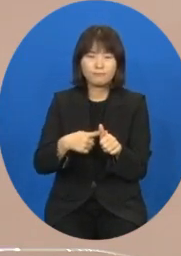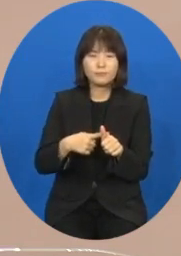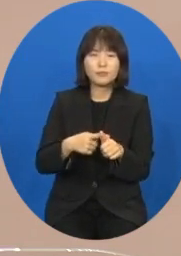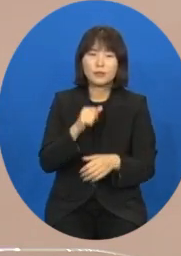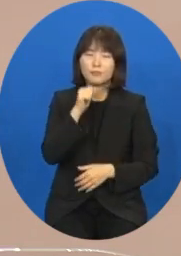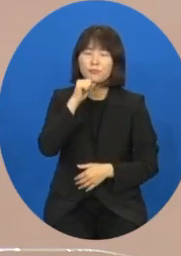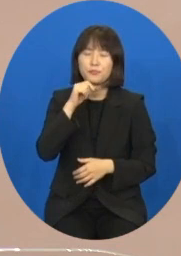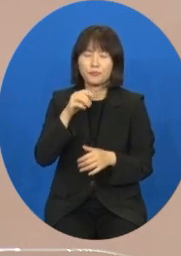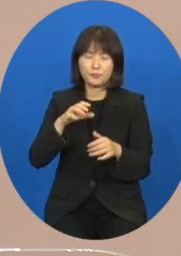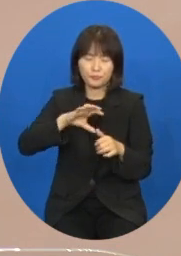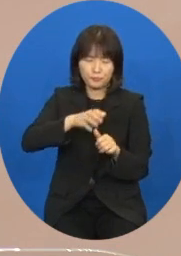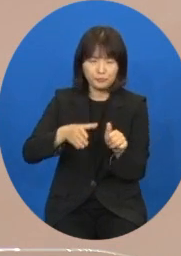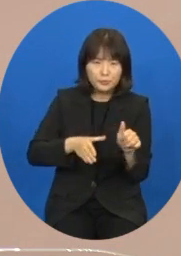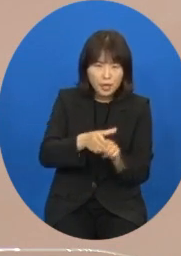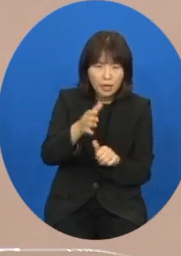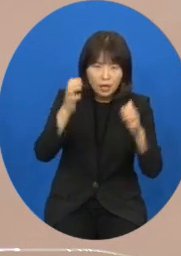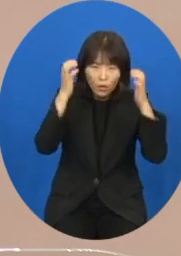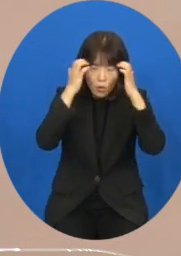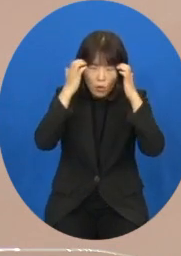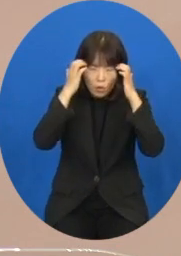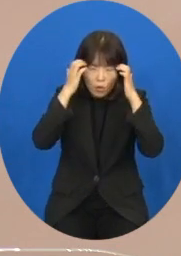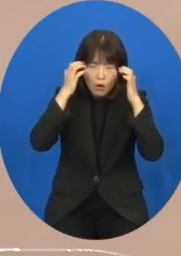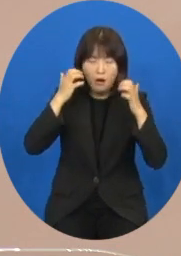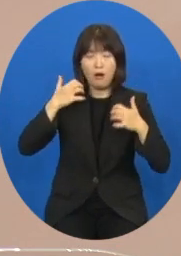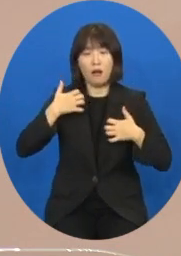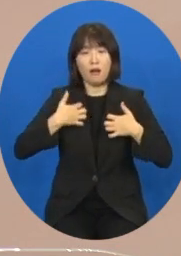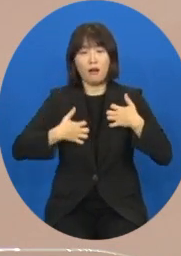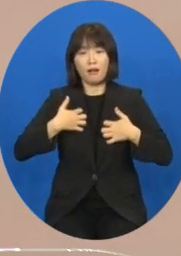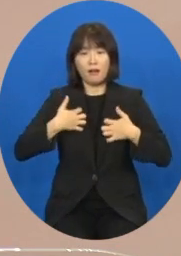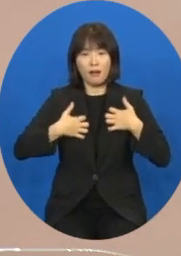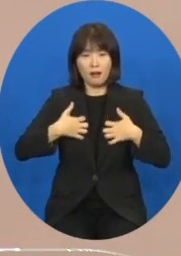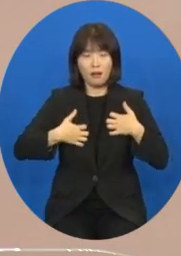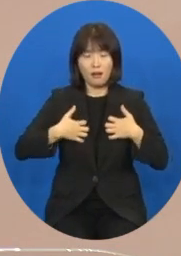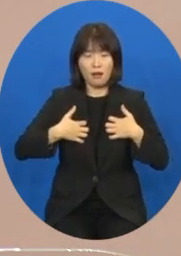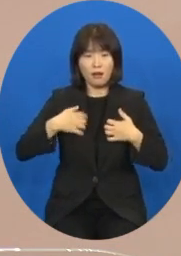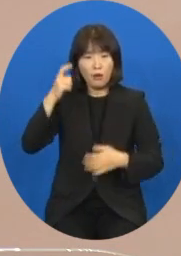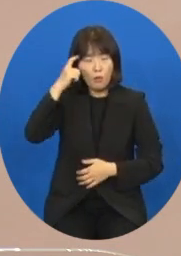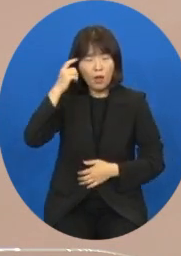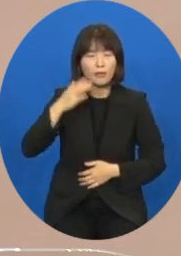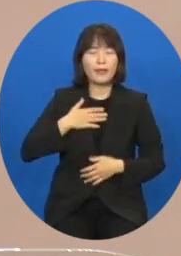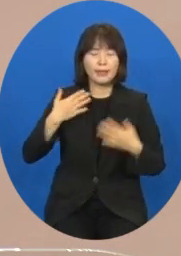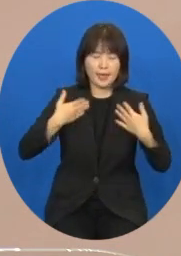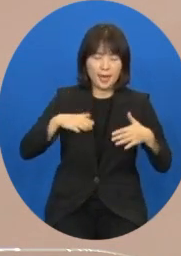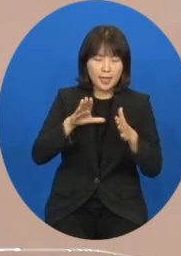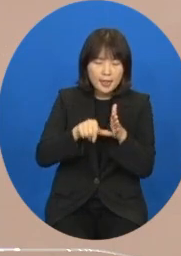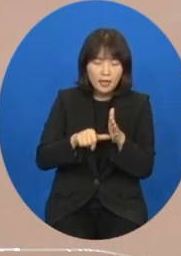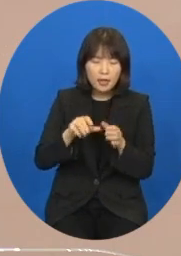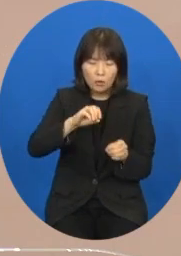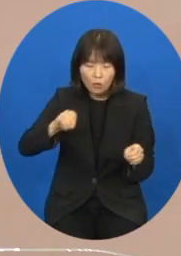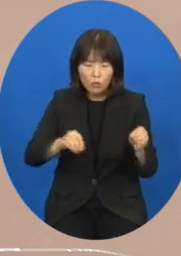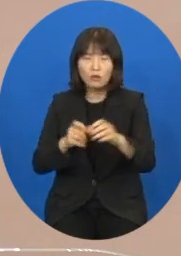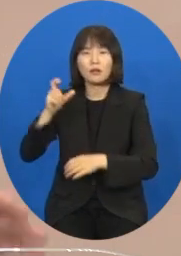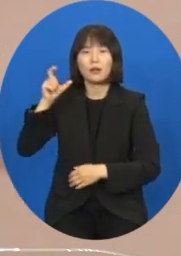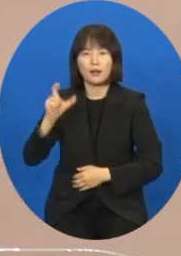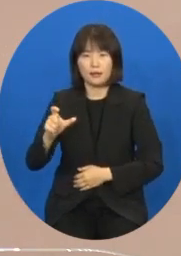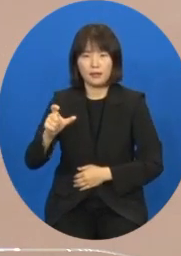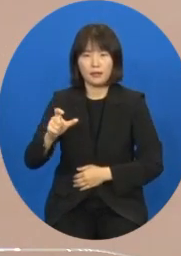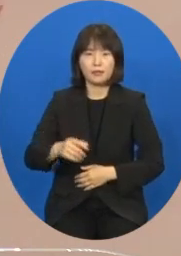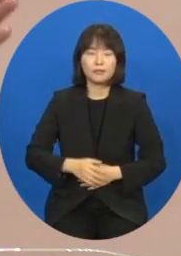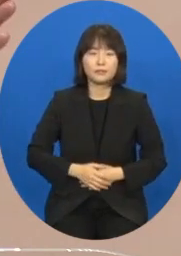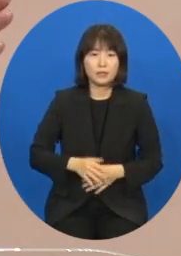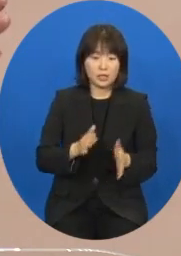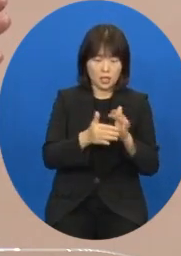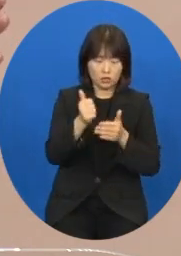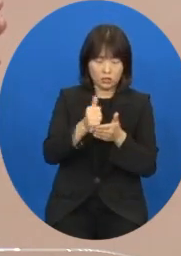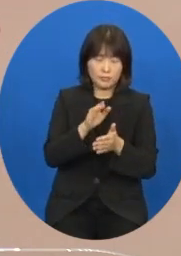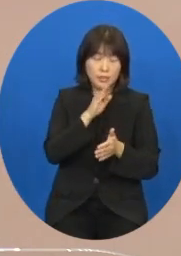궁핍과 박해와 곤고를 기뻐하노니 이는 내가 약한 그때의 강함이니라. 예수님을 진짜